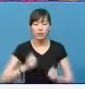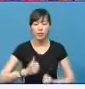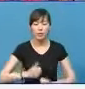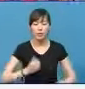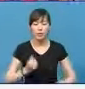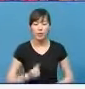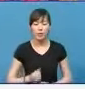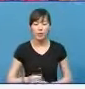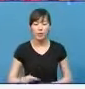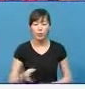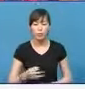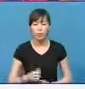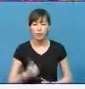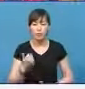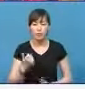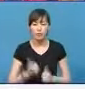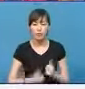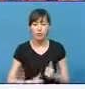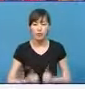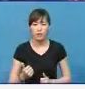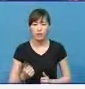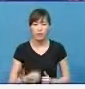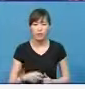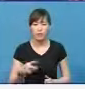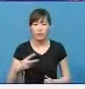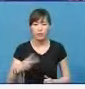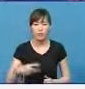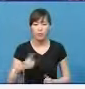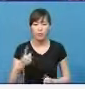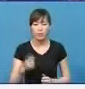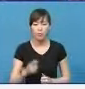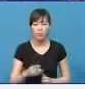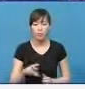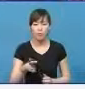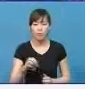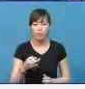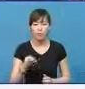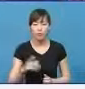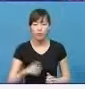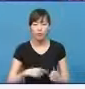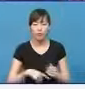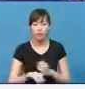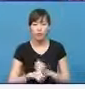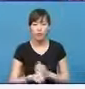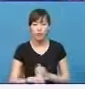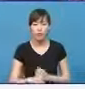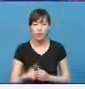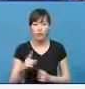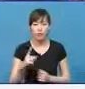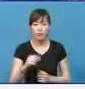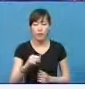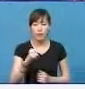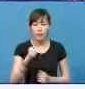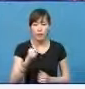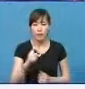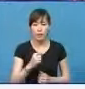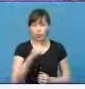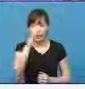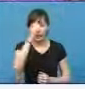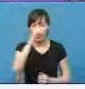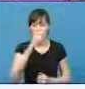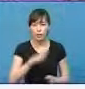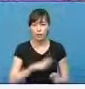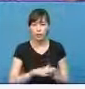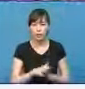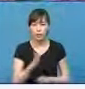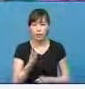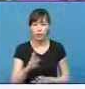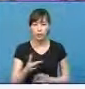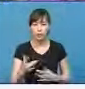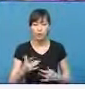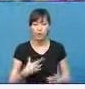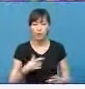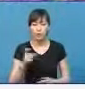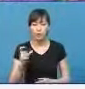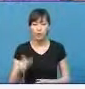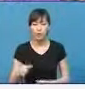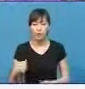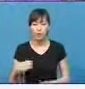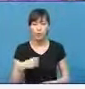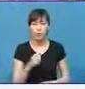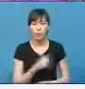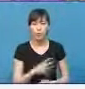өнер фестивалі мамырдың 21-не басталды. Бір ай бойына өтеді. Тақырыпқа сәйкес әрбір аудан қала өнерпаздары өз